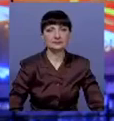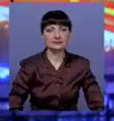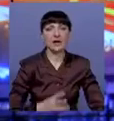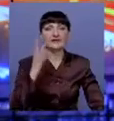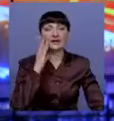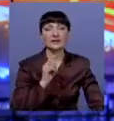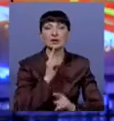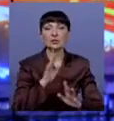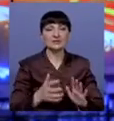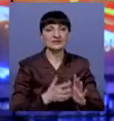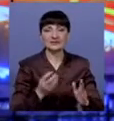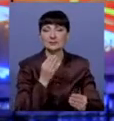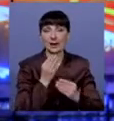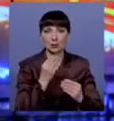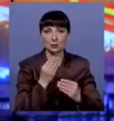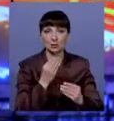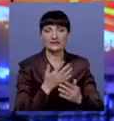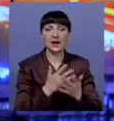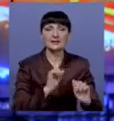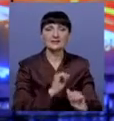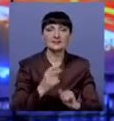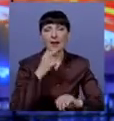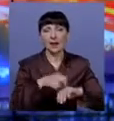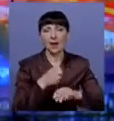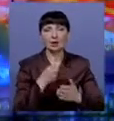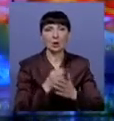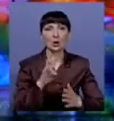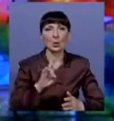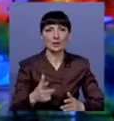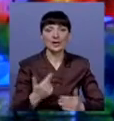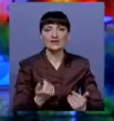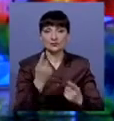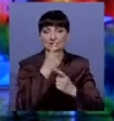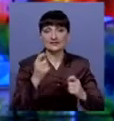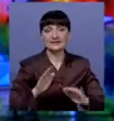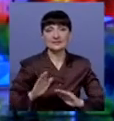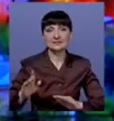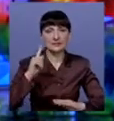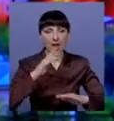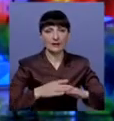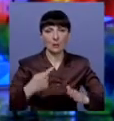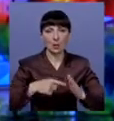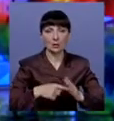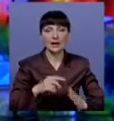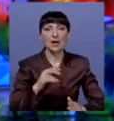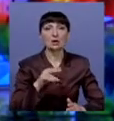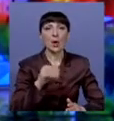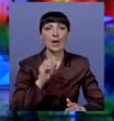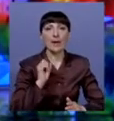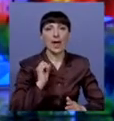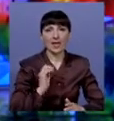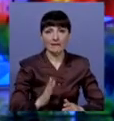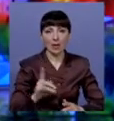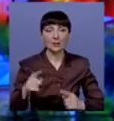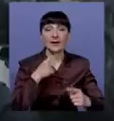В Алматы не будет дефицита продуктов, средств гигиены и лекарств до июня месяца. Сегодня об этом заявил заместитель акима города Сапарбек Туякбаев.